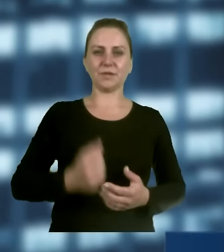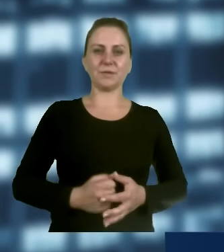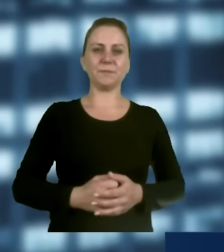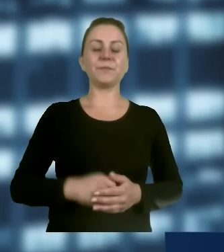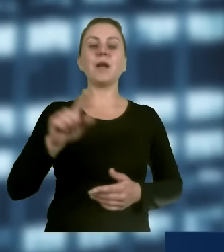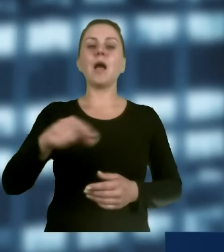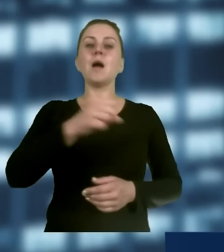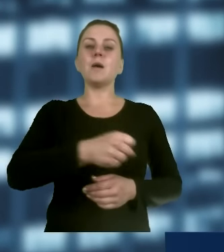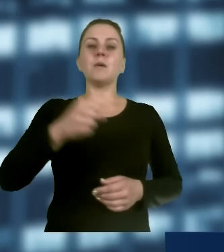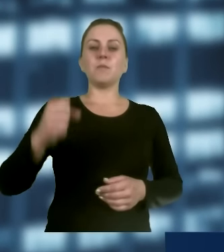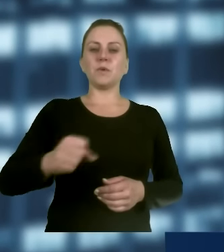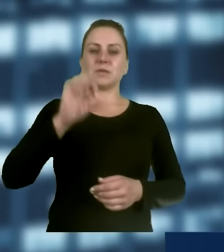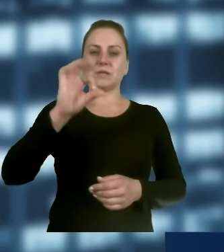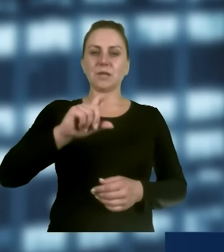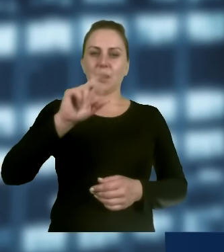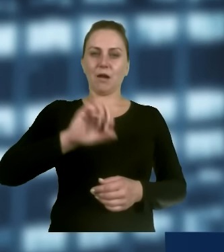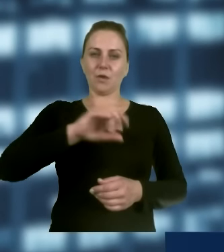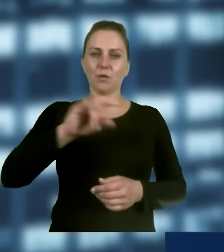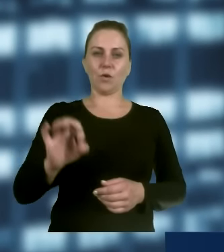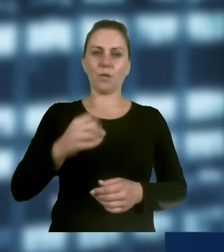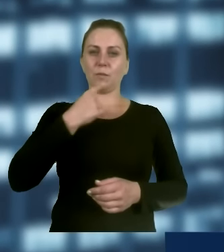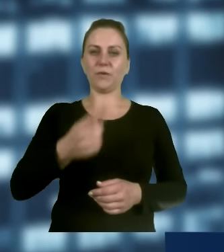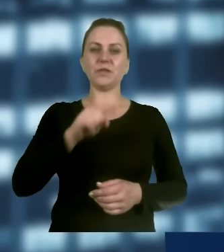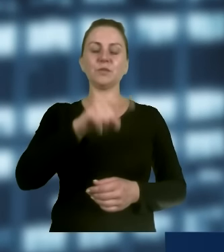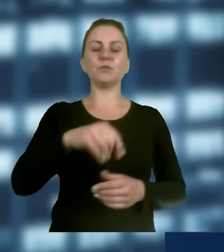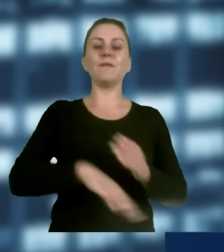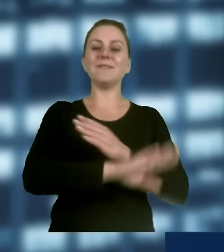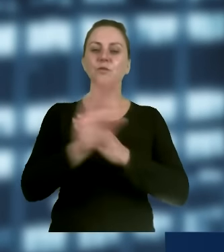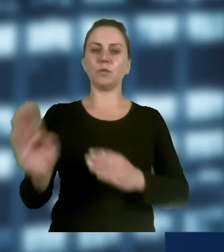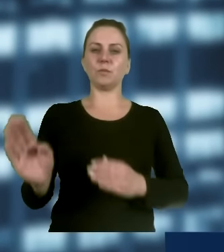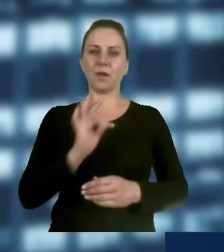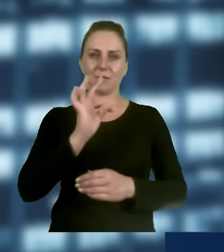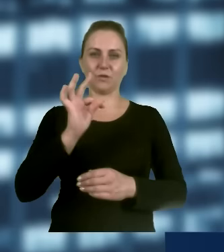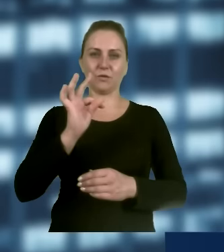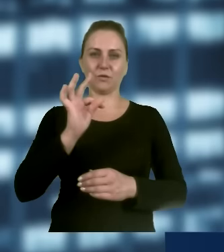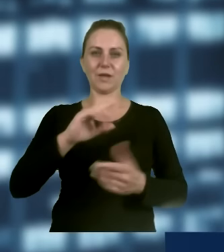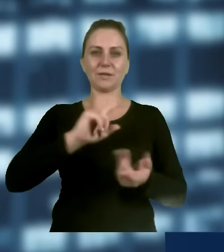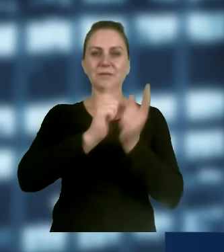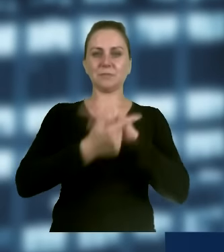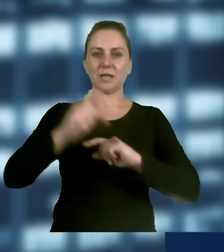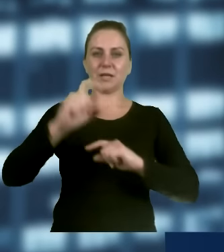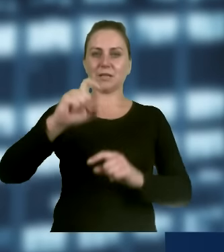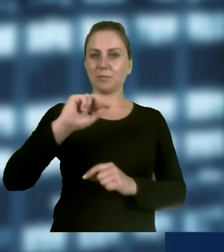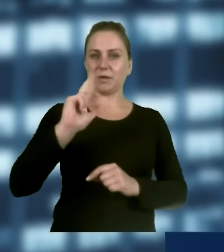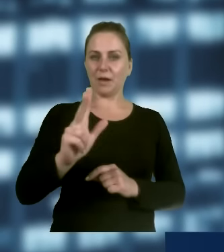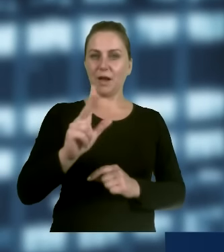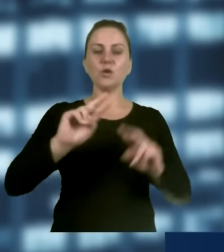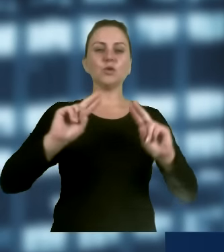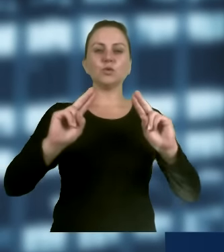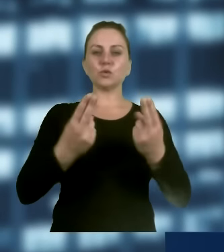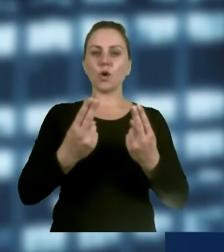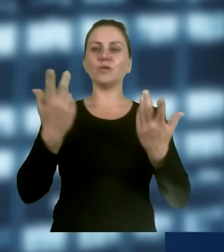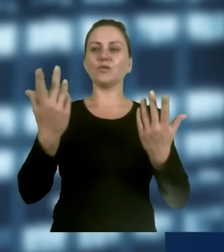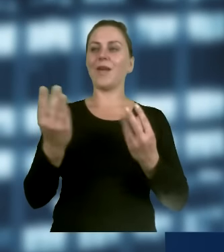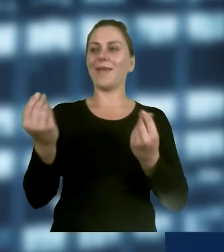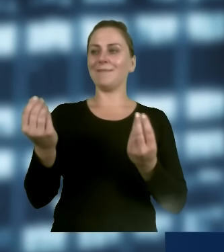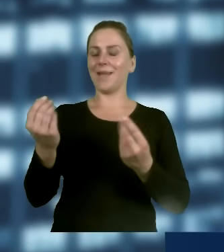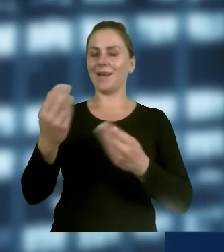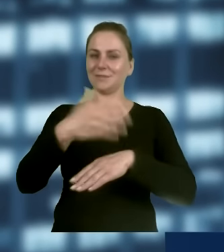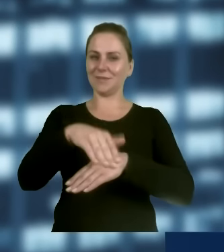Sachajko stwierdził, że z wystąpienia Macieja Laska wynika, że zmiana w sprawie CPK wynika z interesu zewnętrznego,